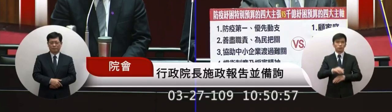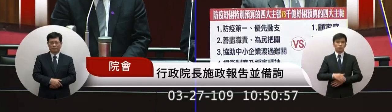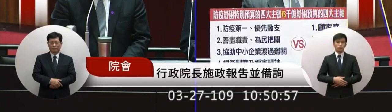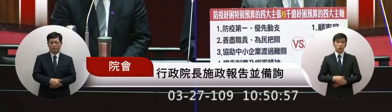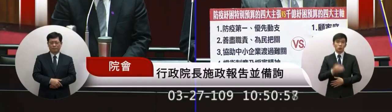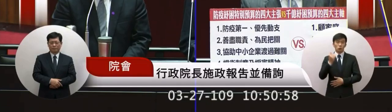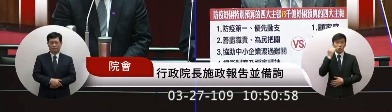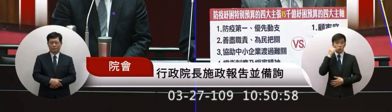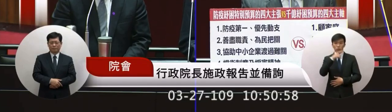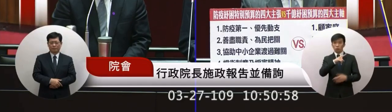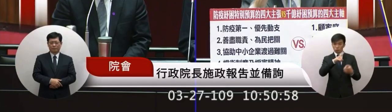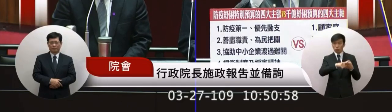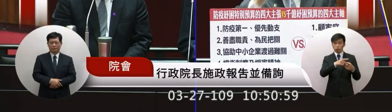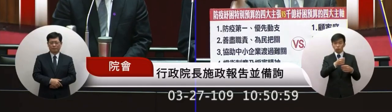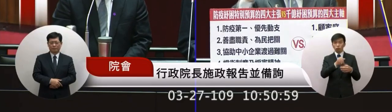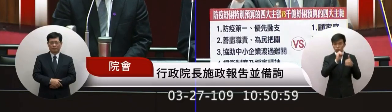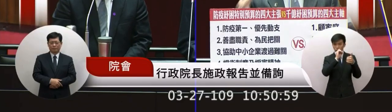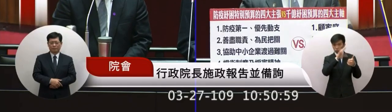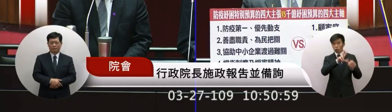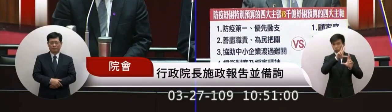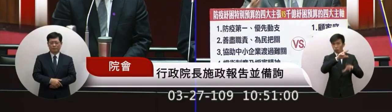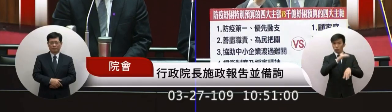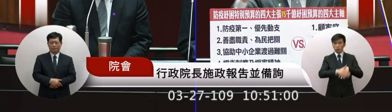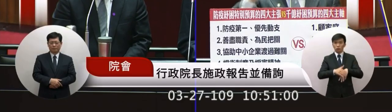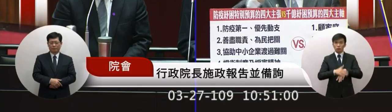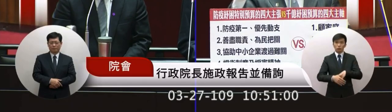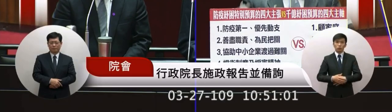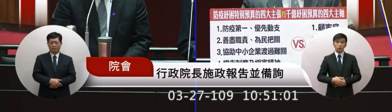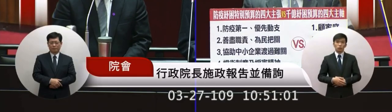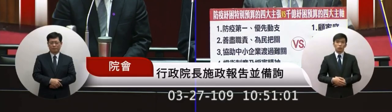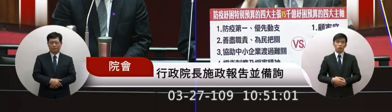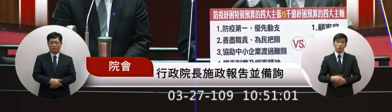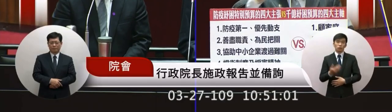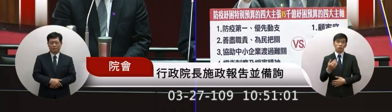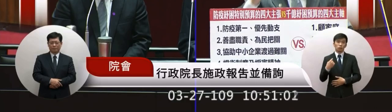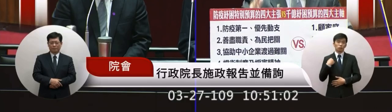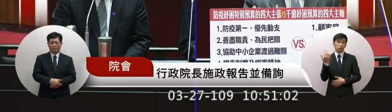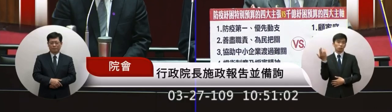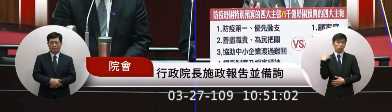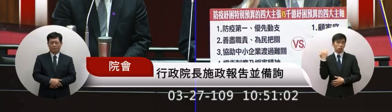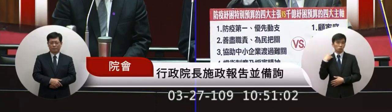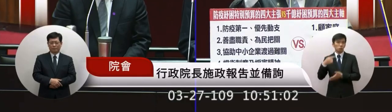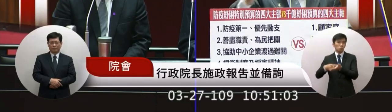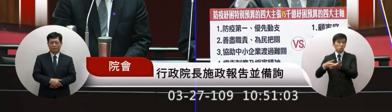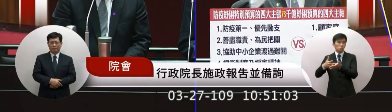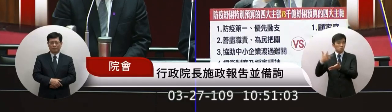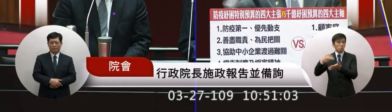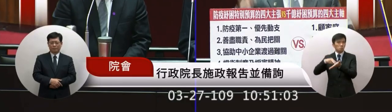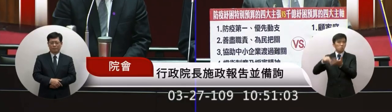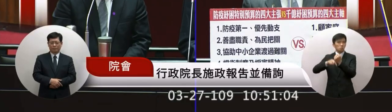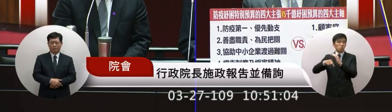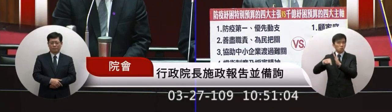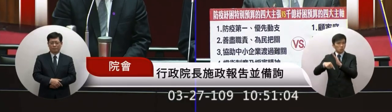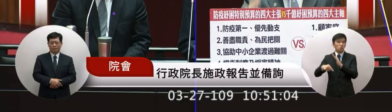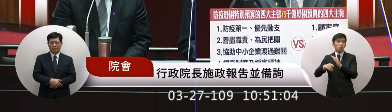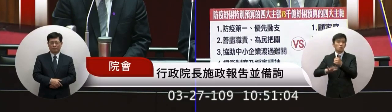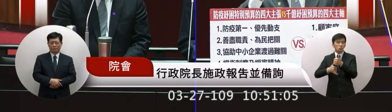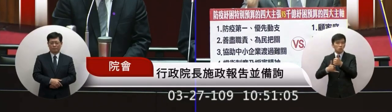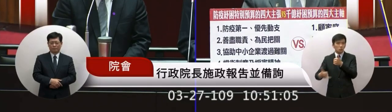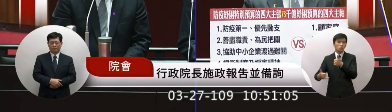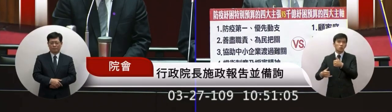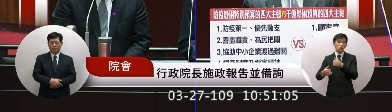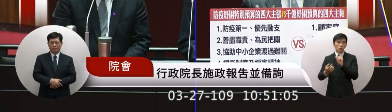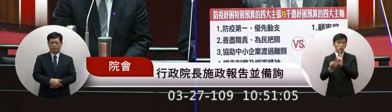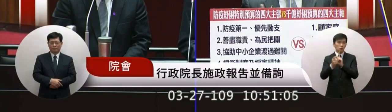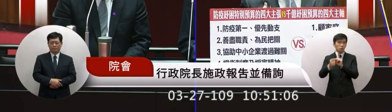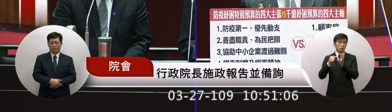同你讲的我绝对讲。八届、七届的立法委员，不管做执政的、做在调、做在野，对